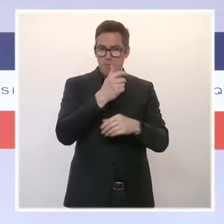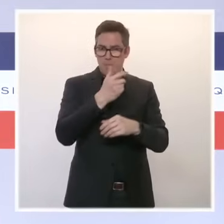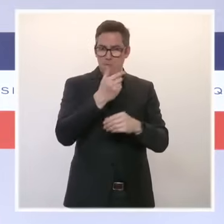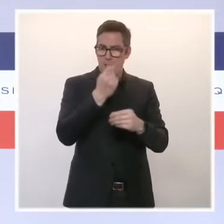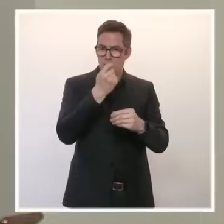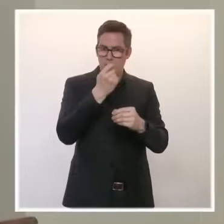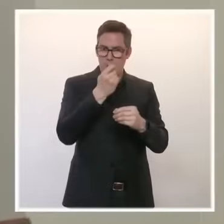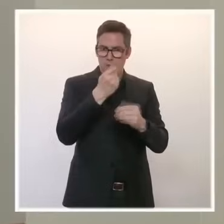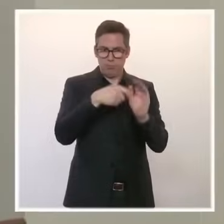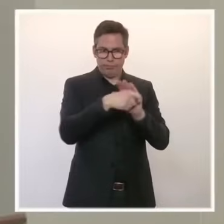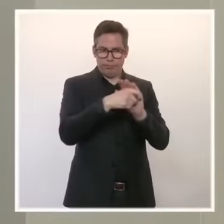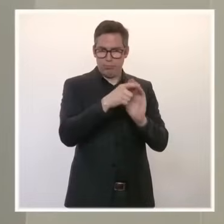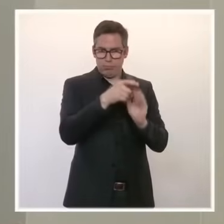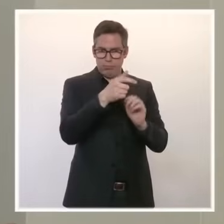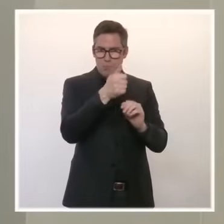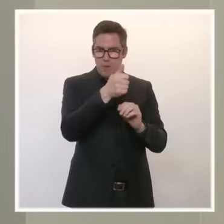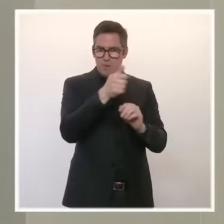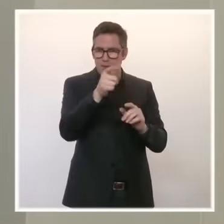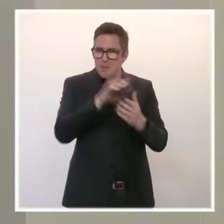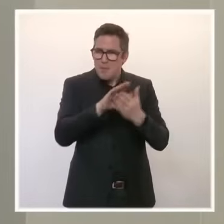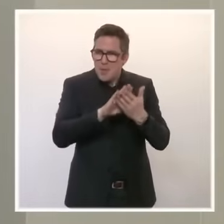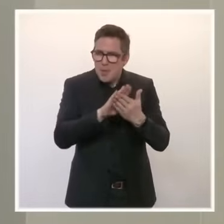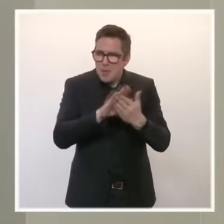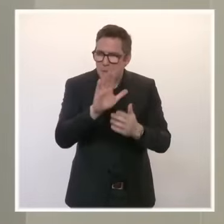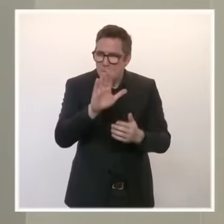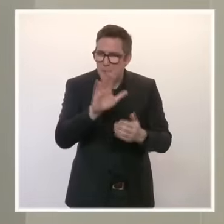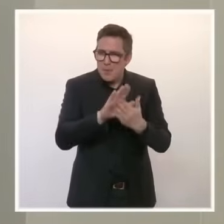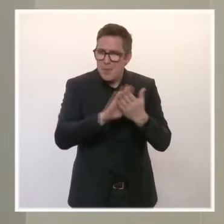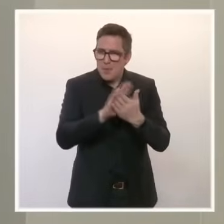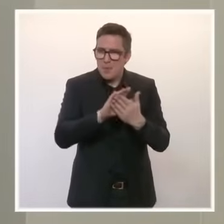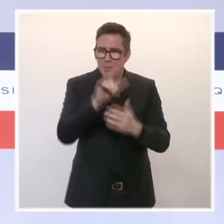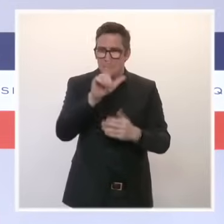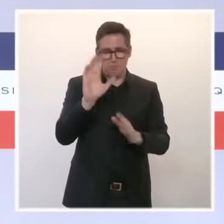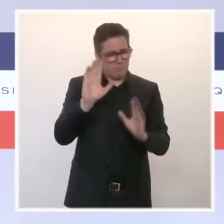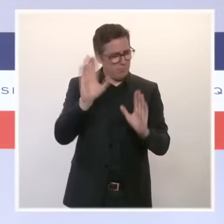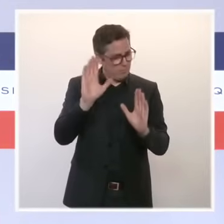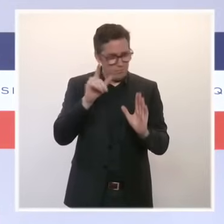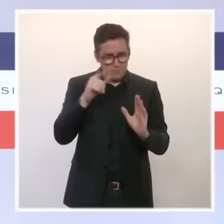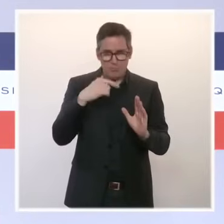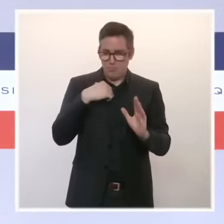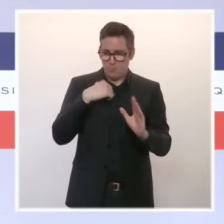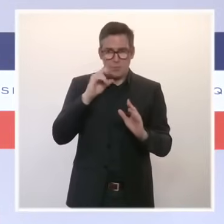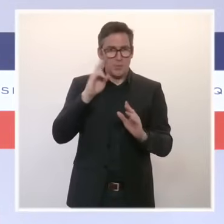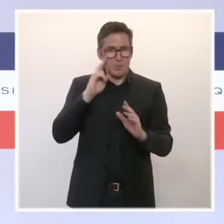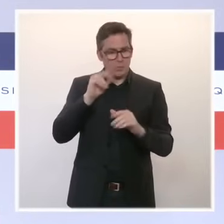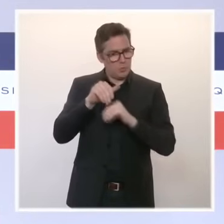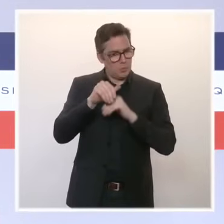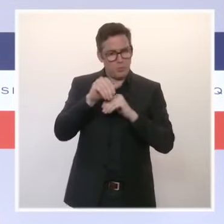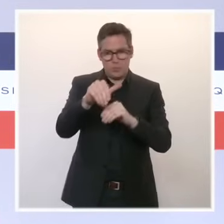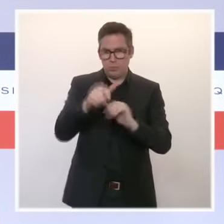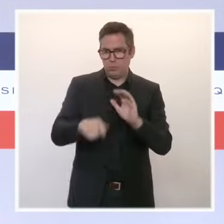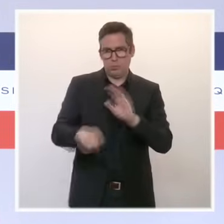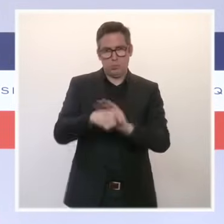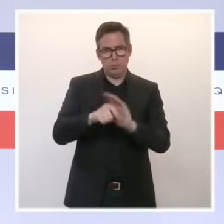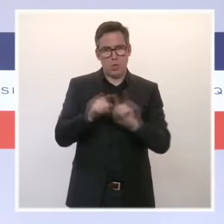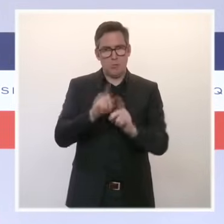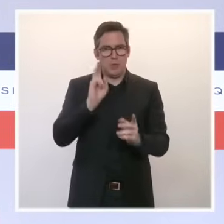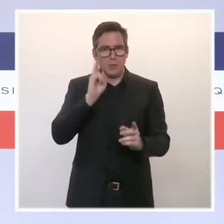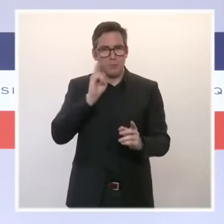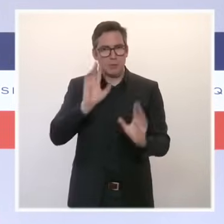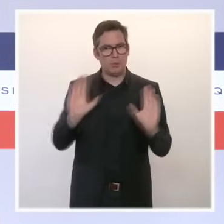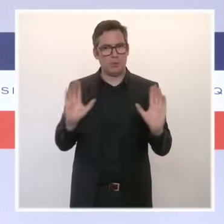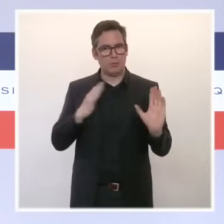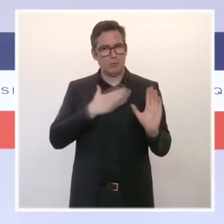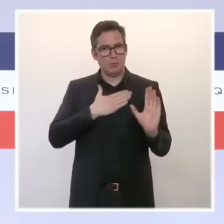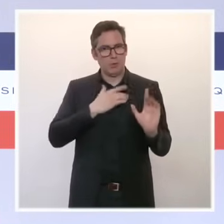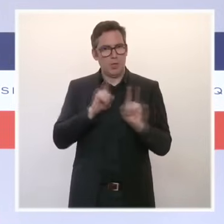Donc là, vous êtes en train de nous dire que la France n'a pas suspendu, parce qu'il y eu quand même plein d La programmation des soutiens se poursuit comme c'était prévu. OK. Il n pas